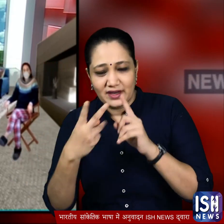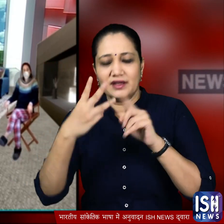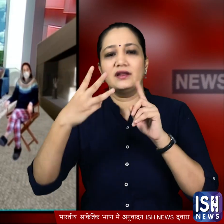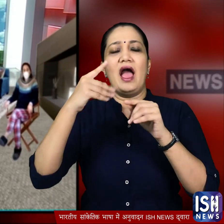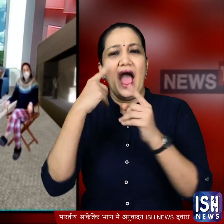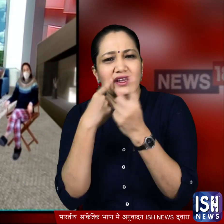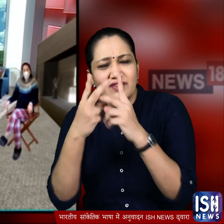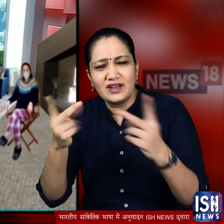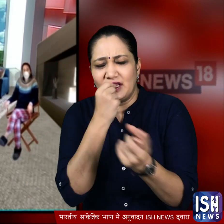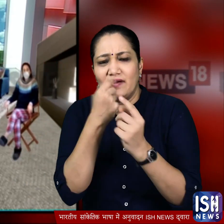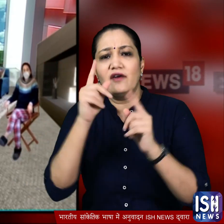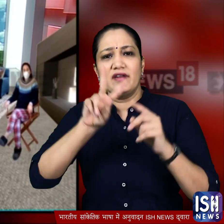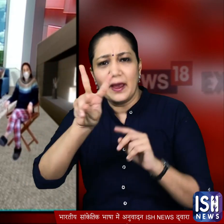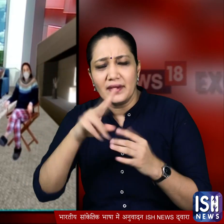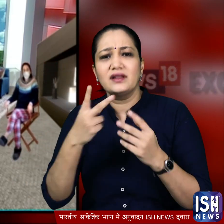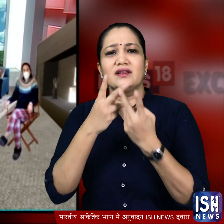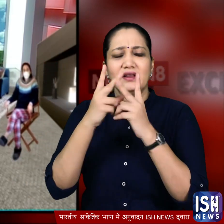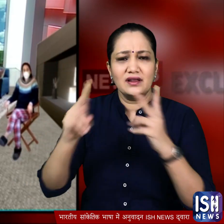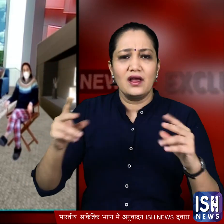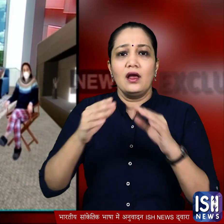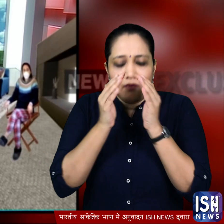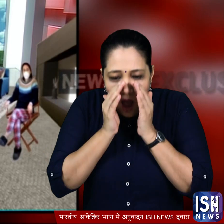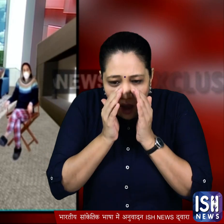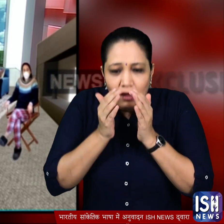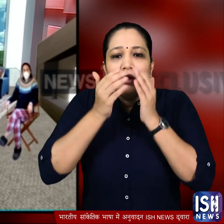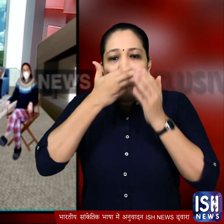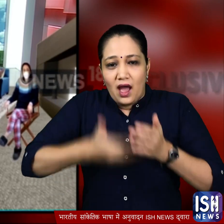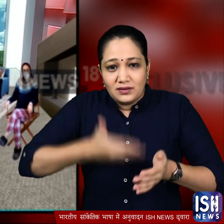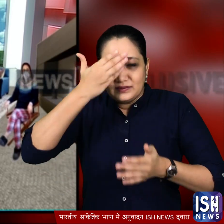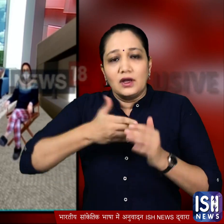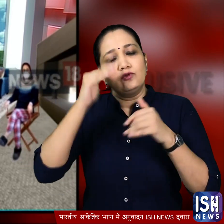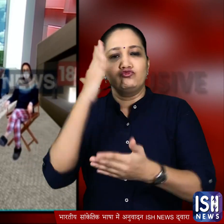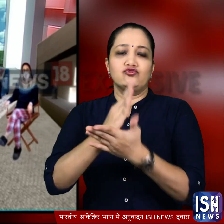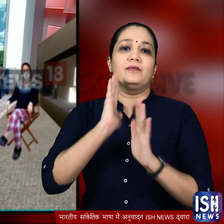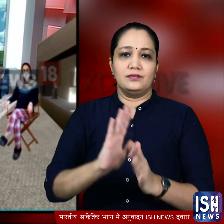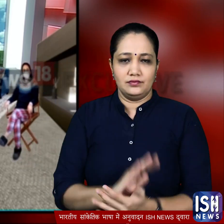आइवोमेक्टिन, एंटीबायोटिक, विटामिन और भाप पर रोक लगा दी।